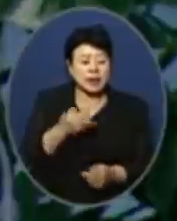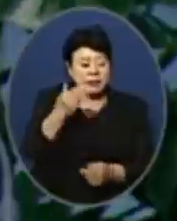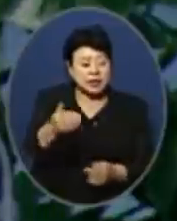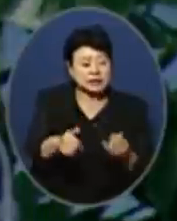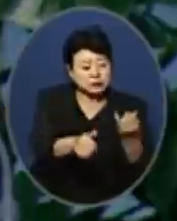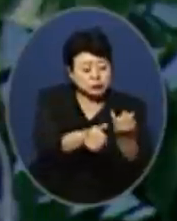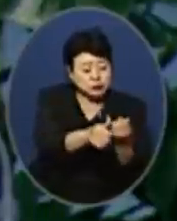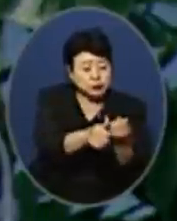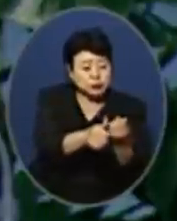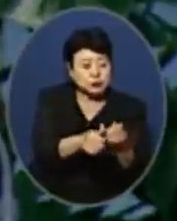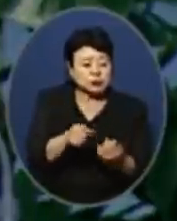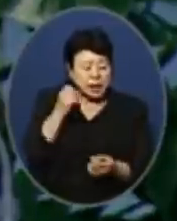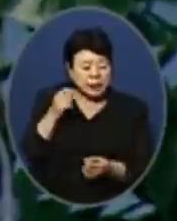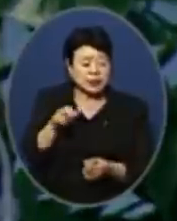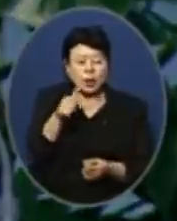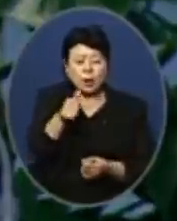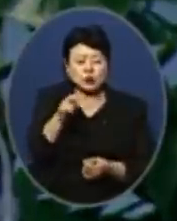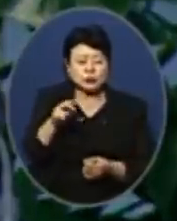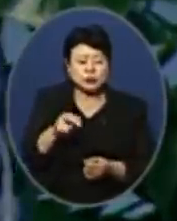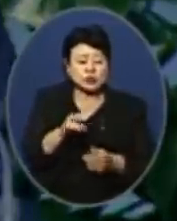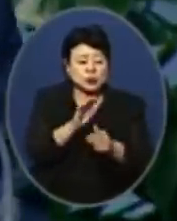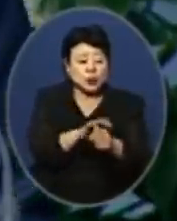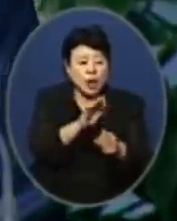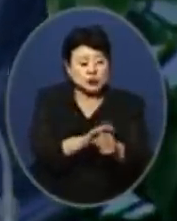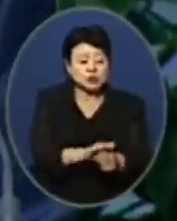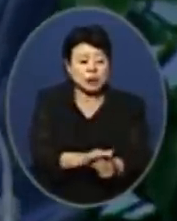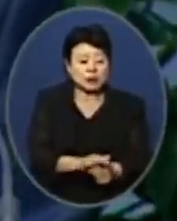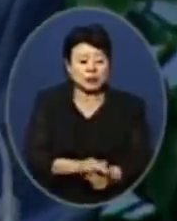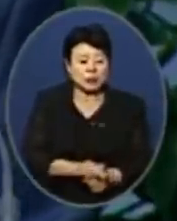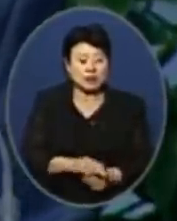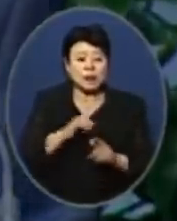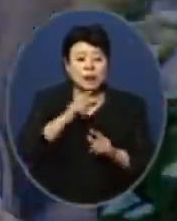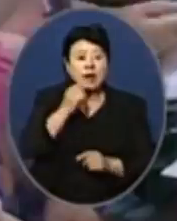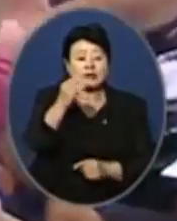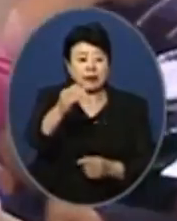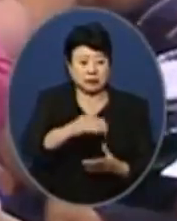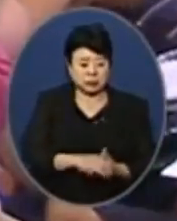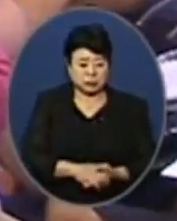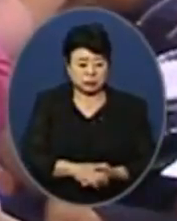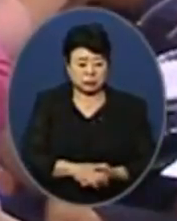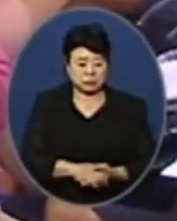당신 내외 매달 50불씩 도와주라고 역사하시더라.